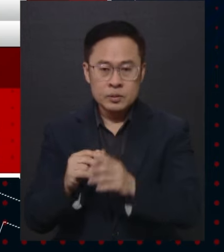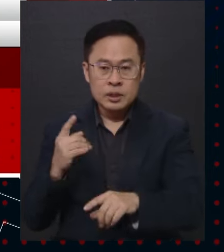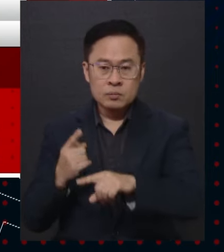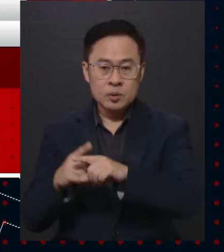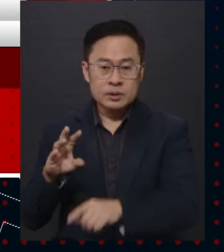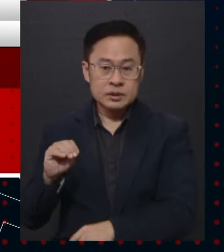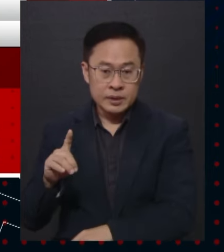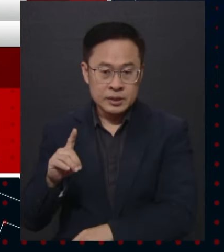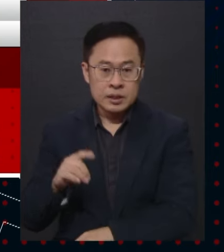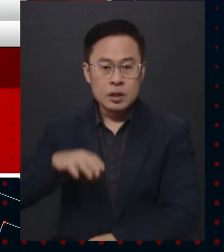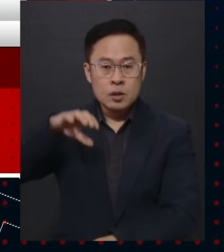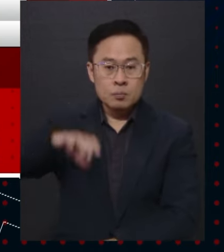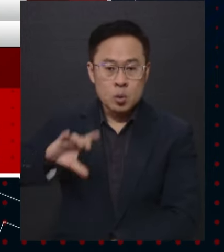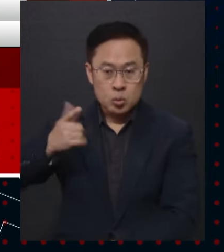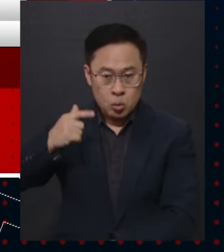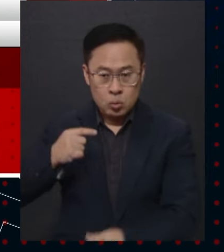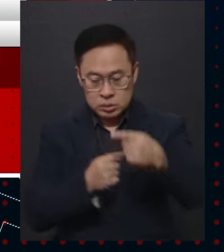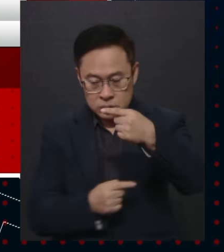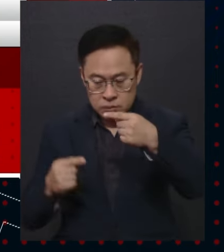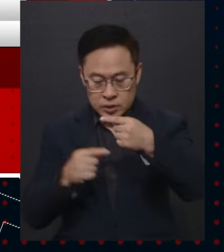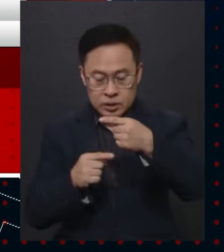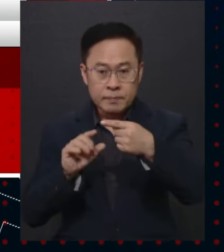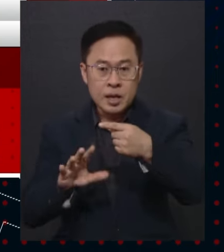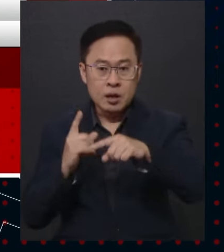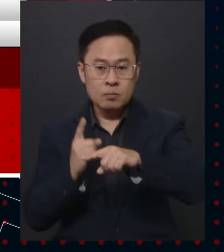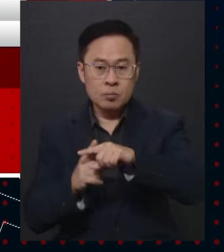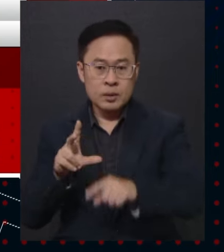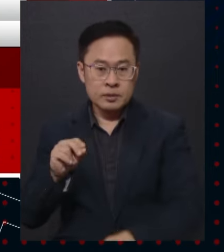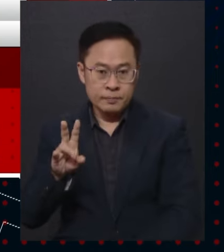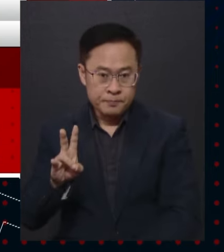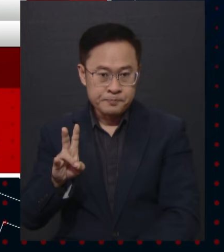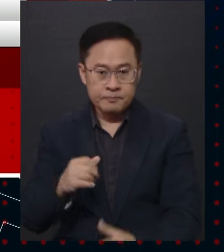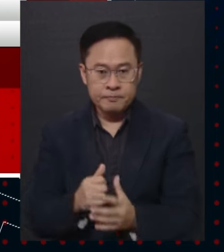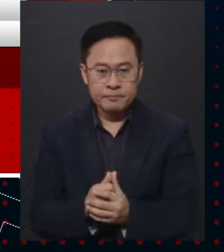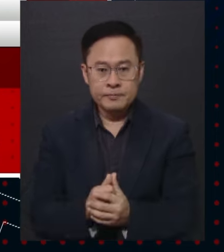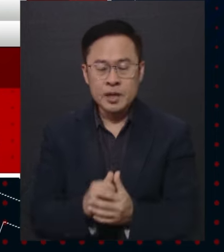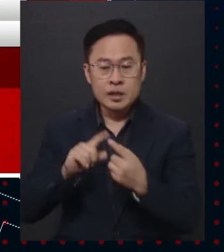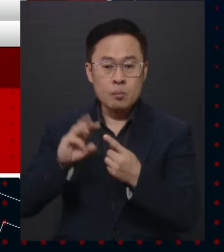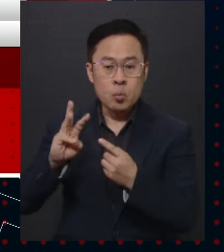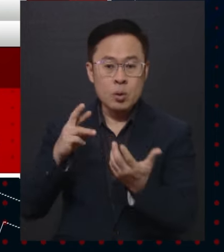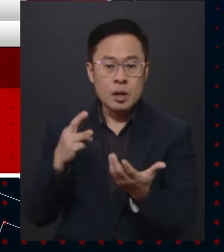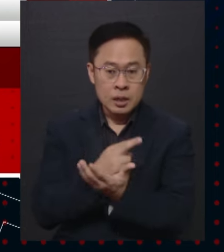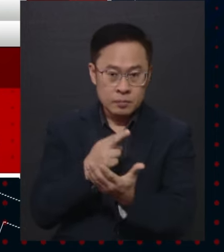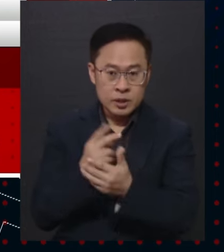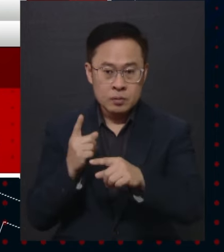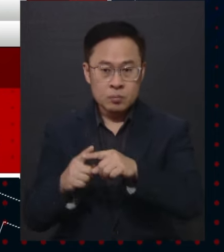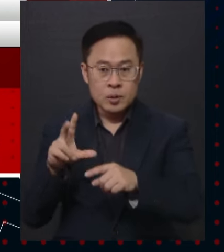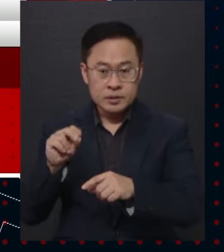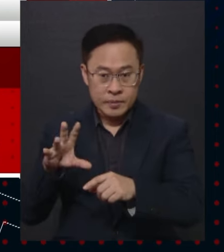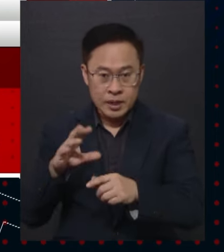ช่วงหลังฟอร์มแรงจริงนะครับก็อยู่ในอันดับที่ 5มี 37แต้มถัดมาเป็นราชบุรี35ลำพุน